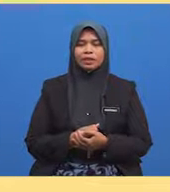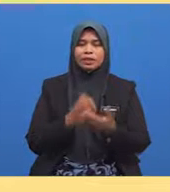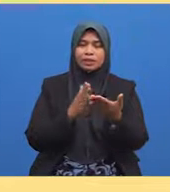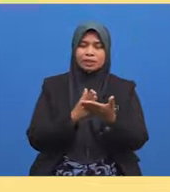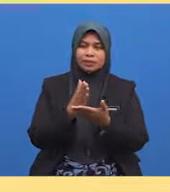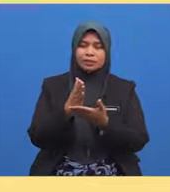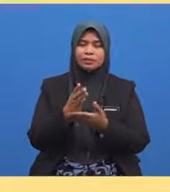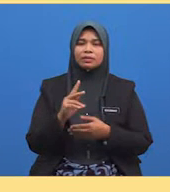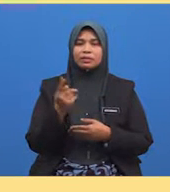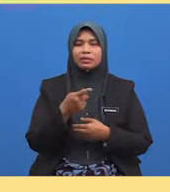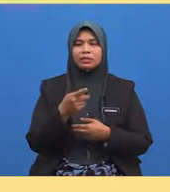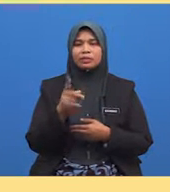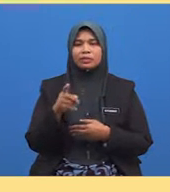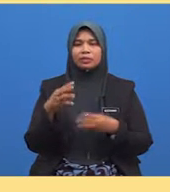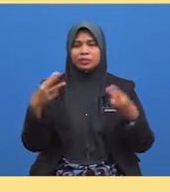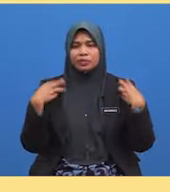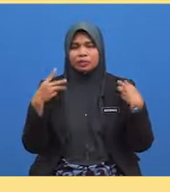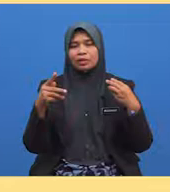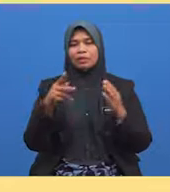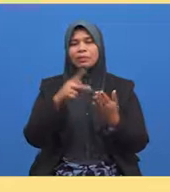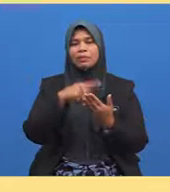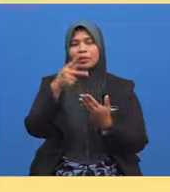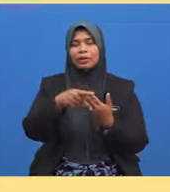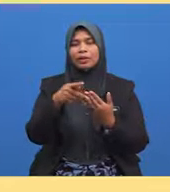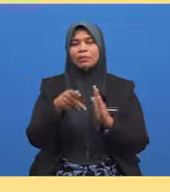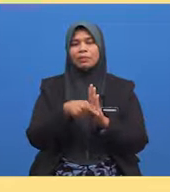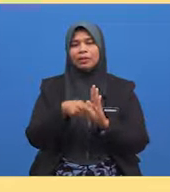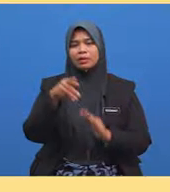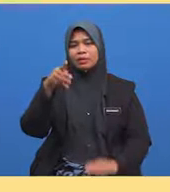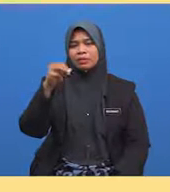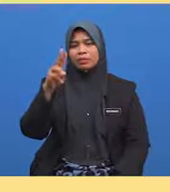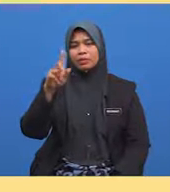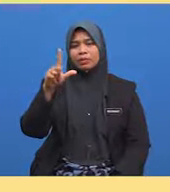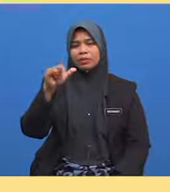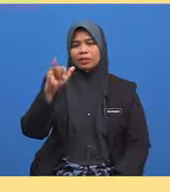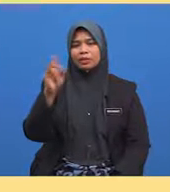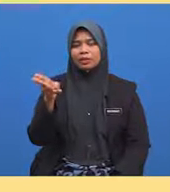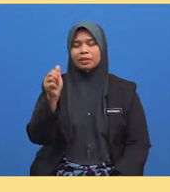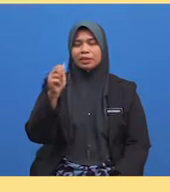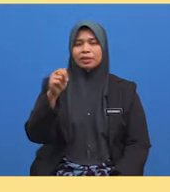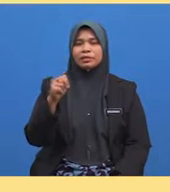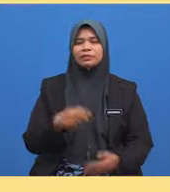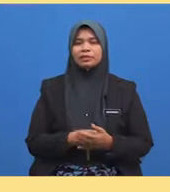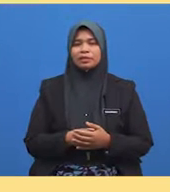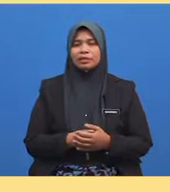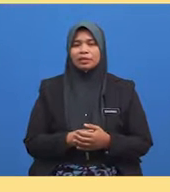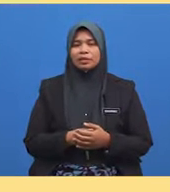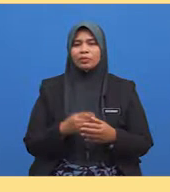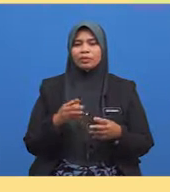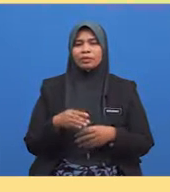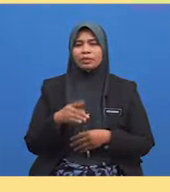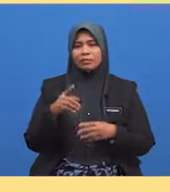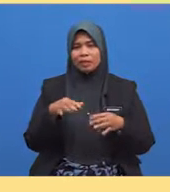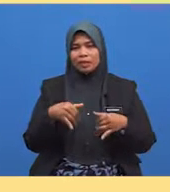Seterusnya, kita boleh mewujudkan program pemulihan. Organisma yang terancam boleh dipulihara melalui